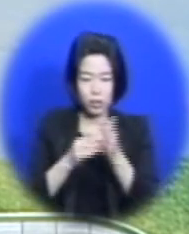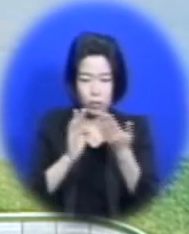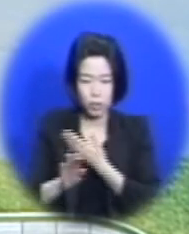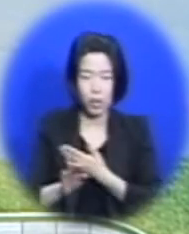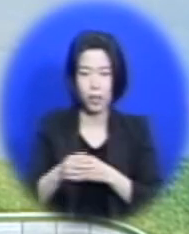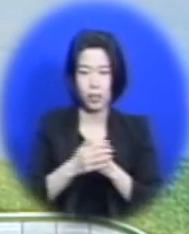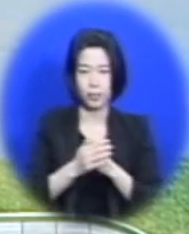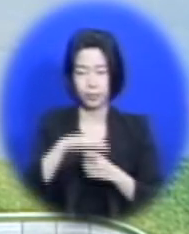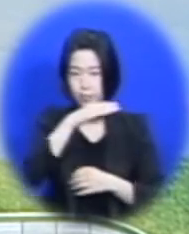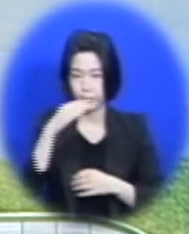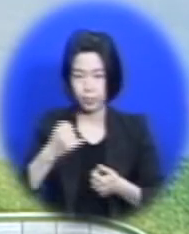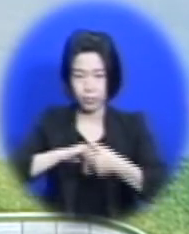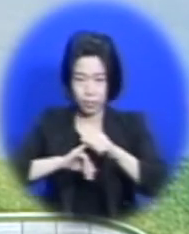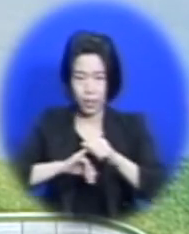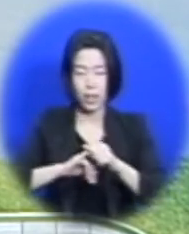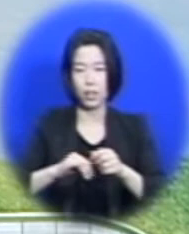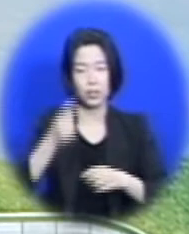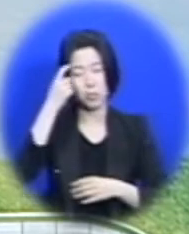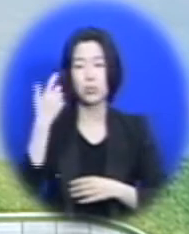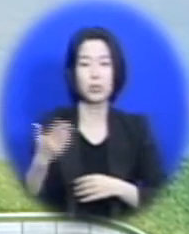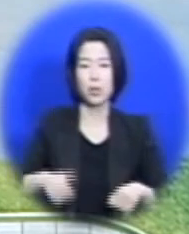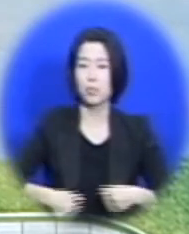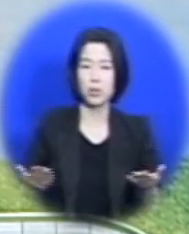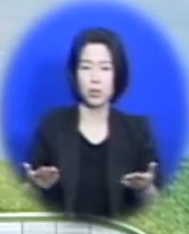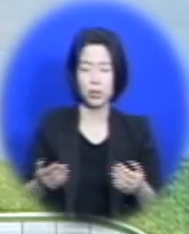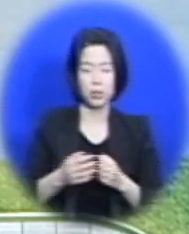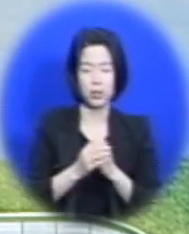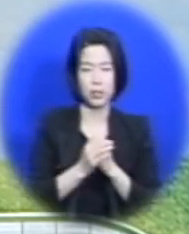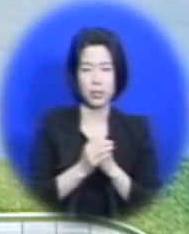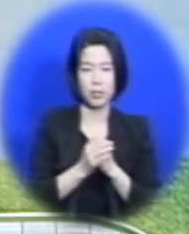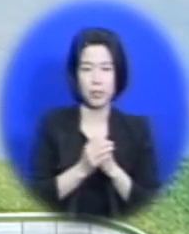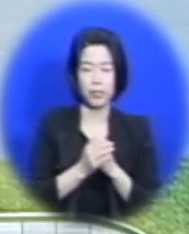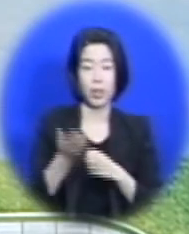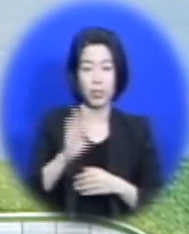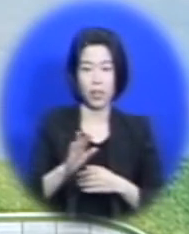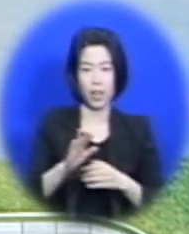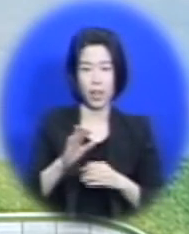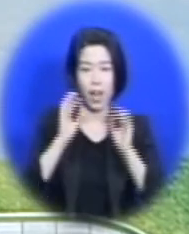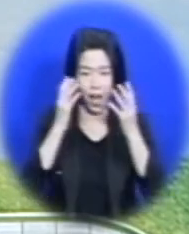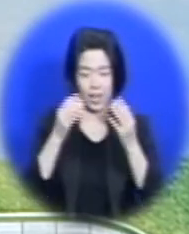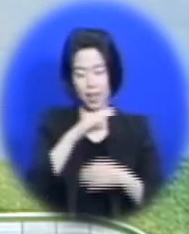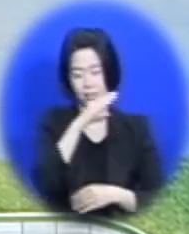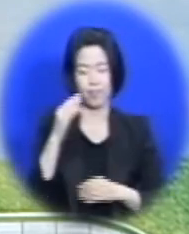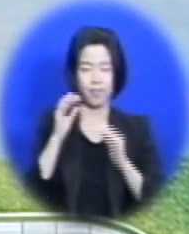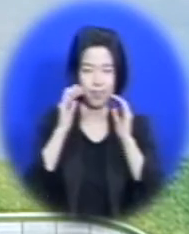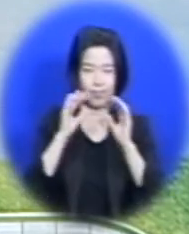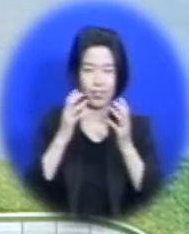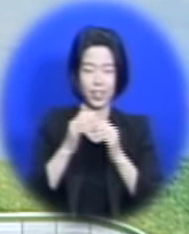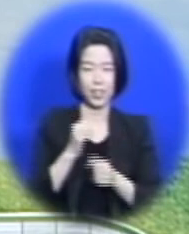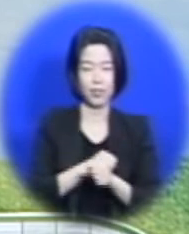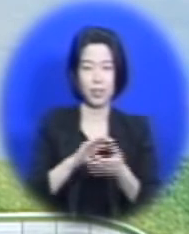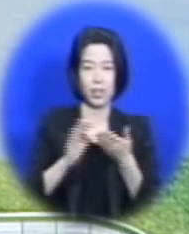아이가 정상한지 기용한지에 대해서 물어볼 필요도 없었어요. 근데 아이가 정상화예요.